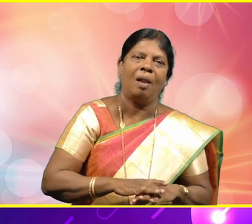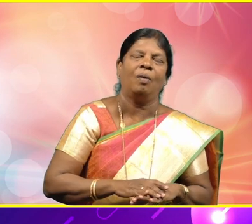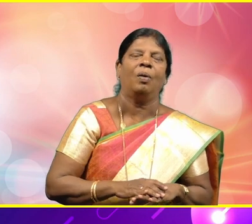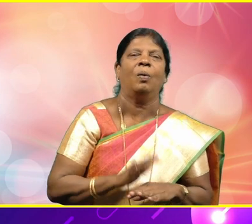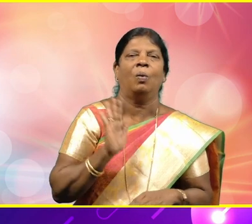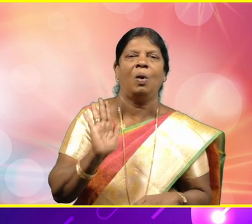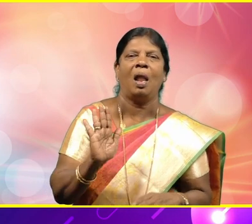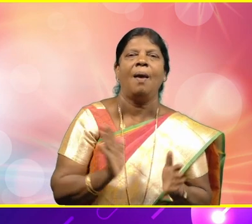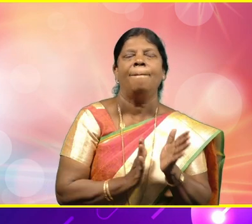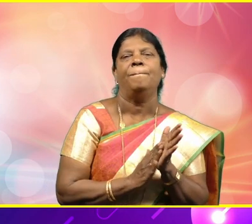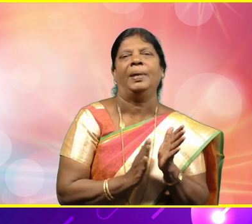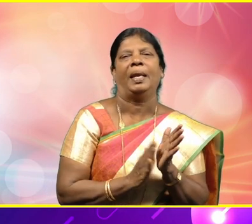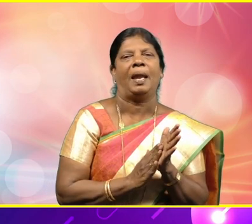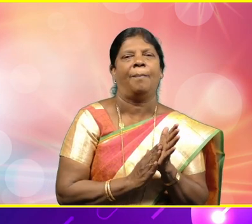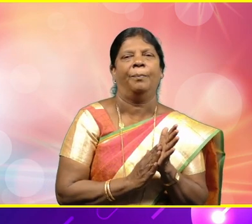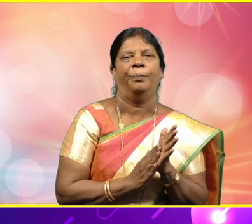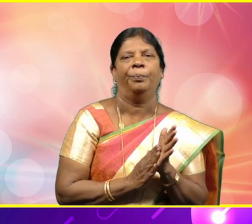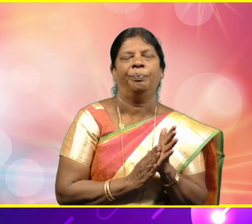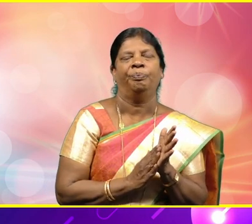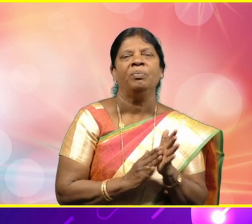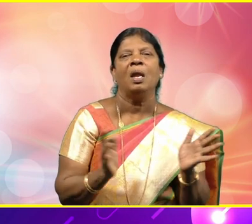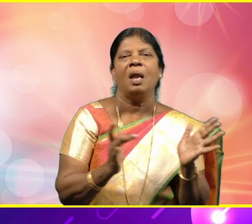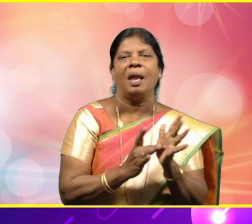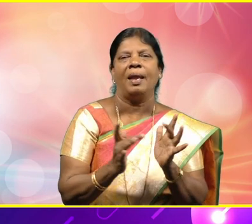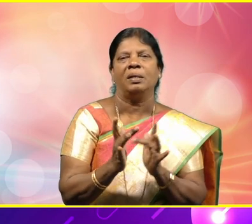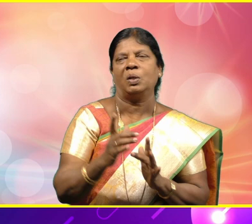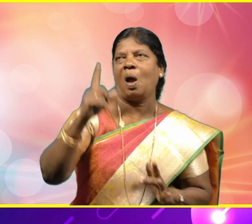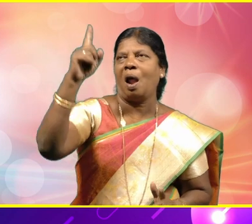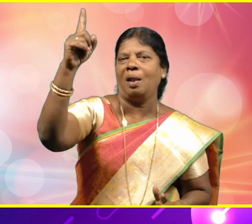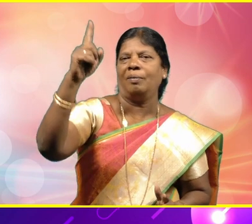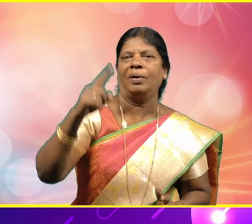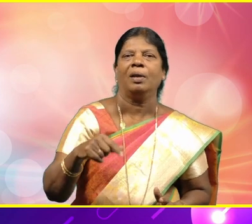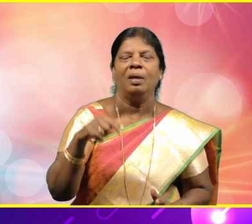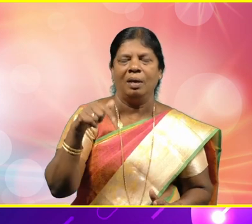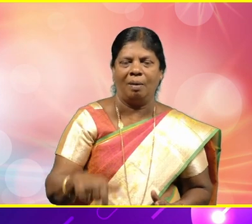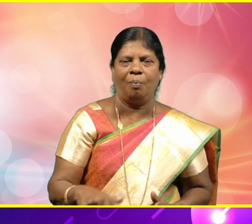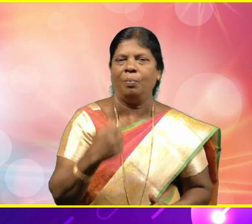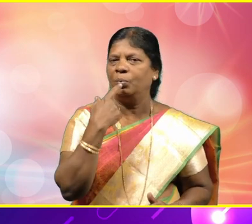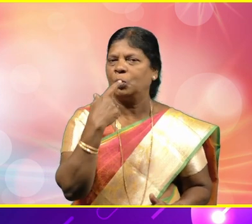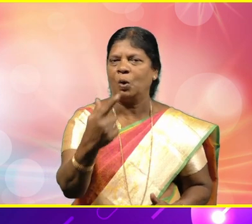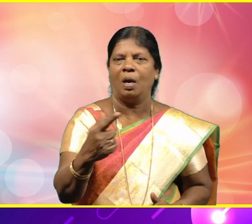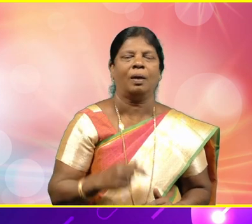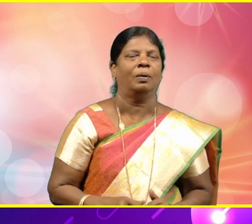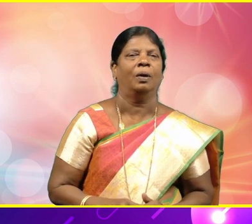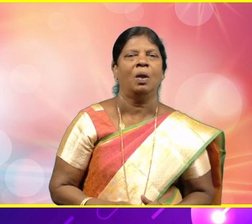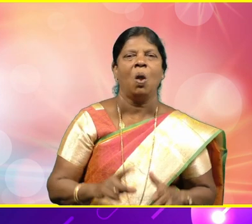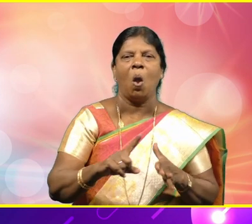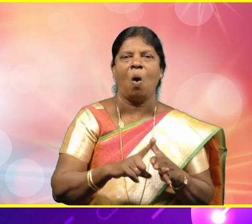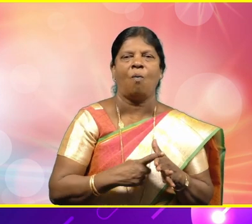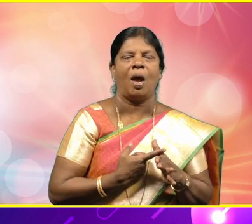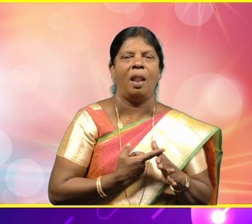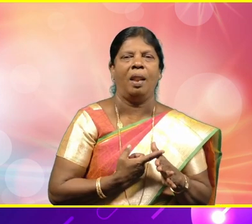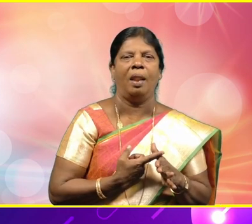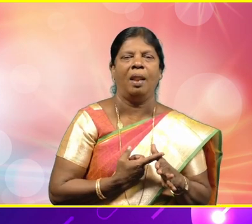ஒரு பிரியம். இயேசு ஆண்டவர் இப்படியாக சொன்னார்.